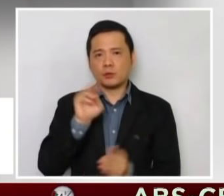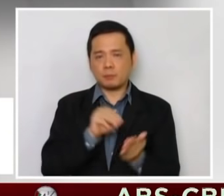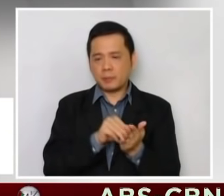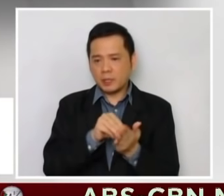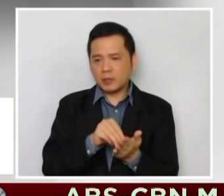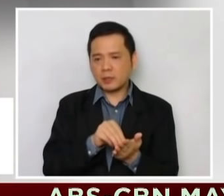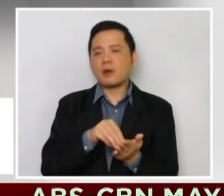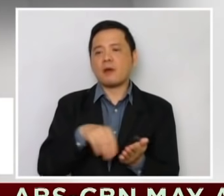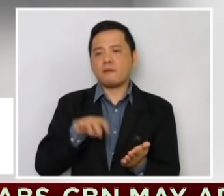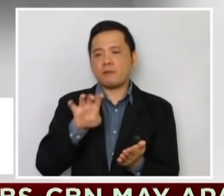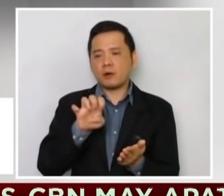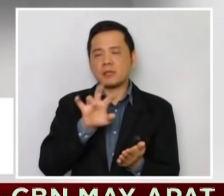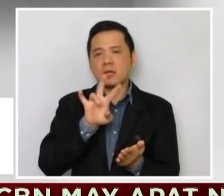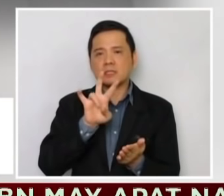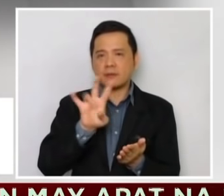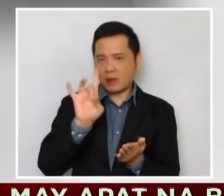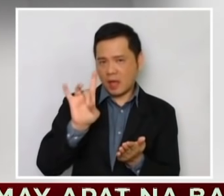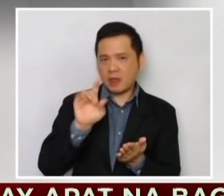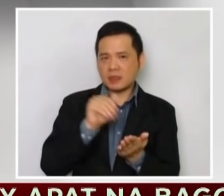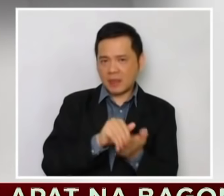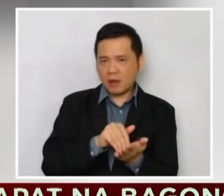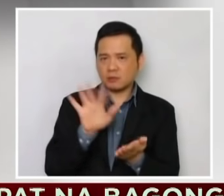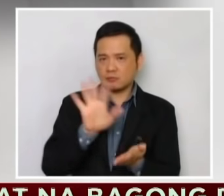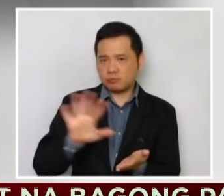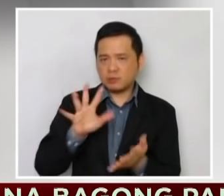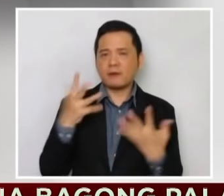2,478,000 na total recoveries.